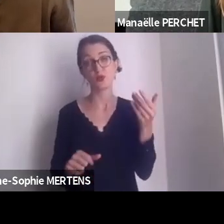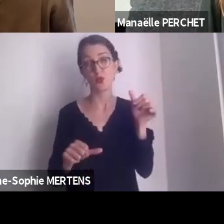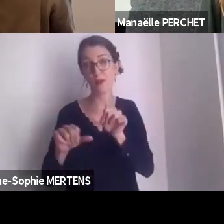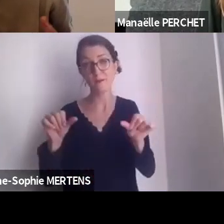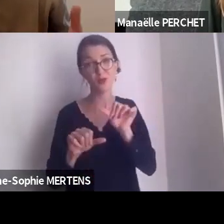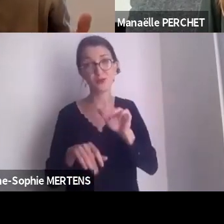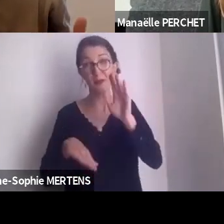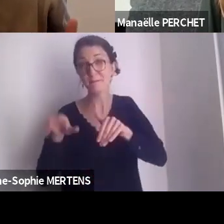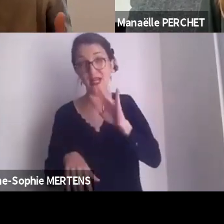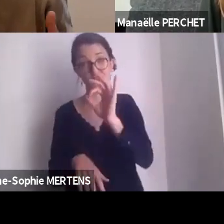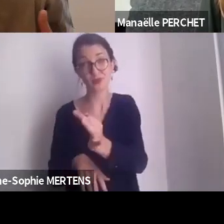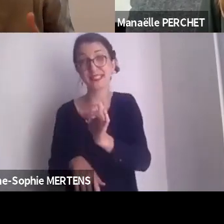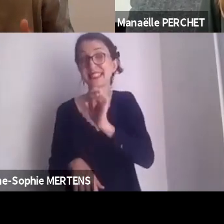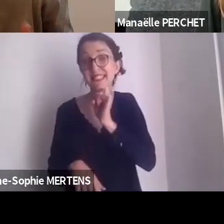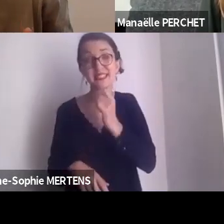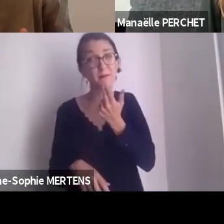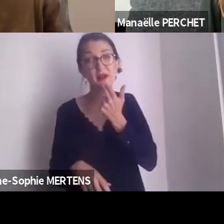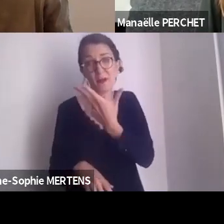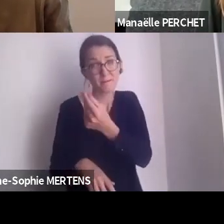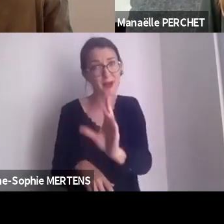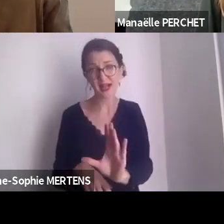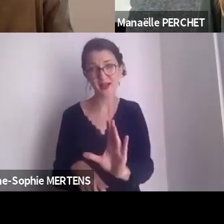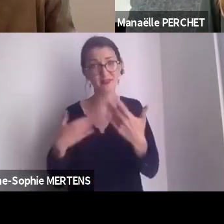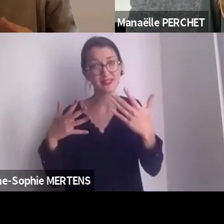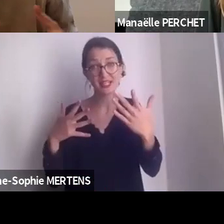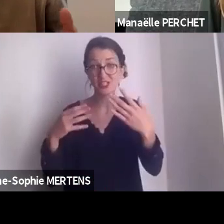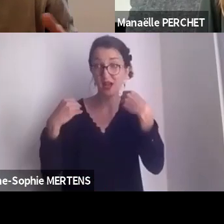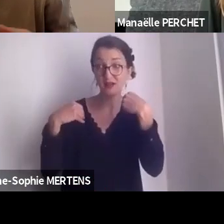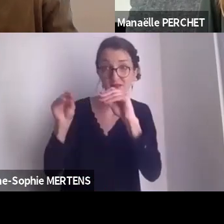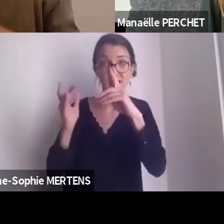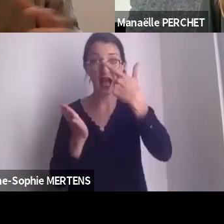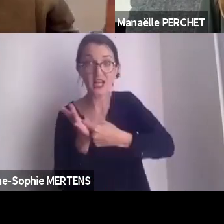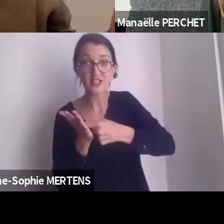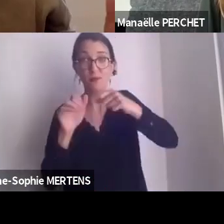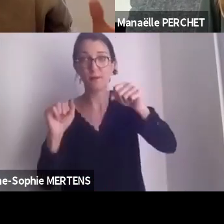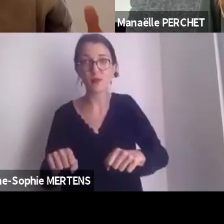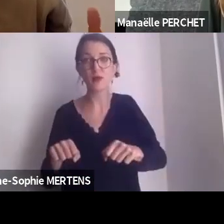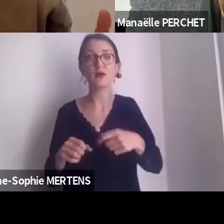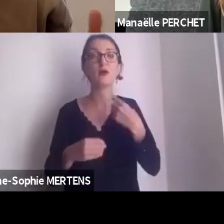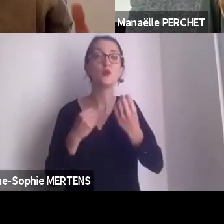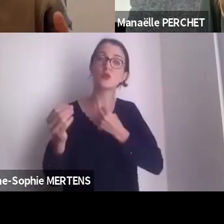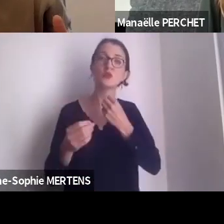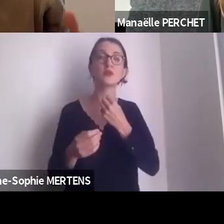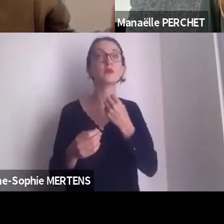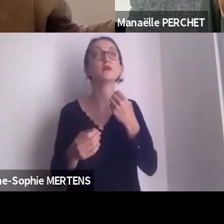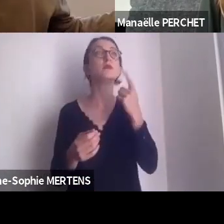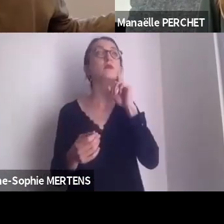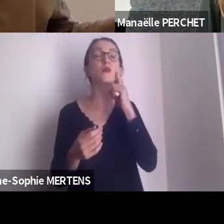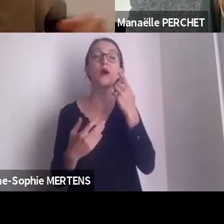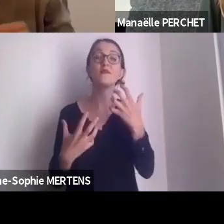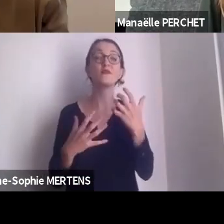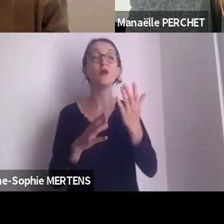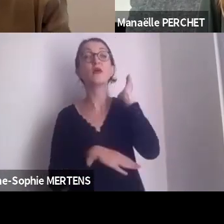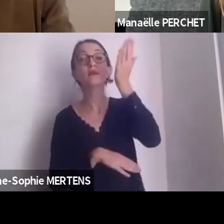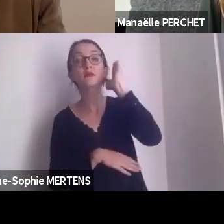n'est pas parfait, mais au moins il est dispo. On peut commencer à le commercialiser plutôt que d'attendre 10 ans la perfection. Et puis quand c'est au point, ben, plus personne